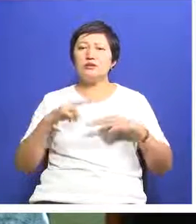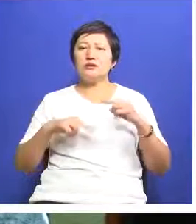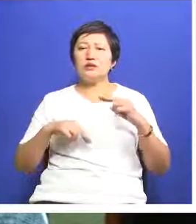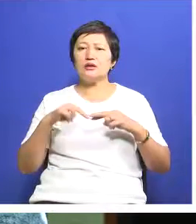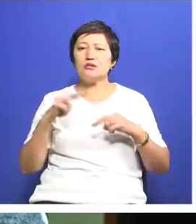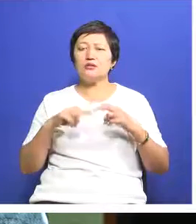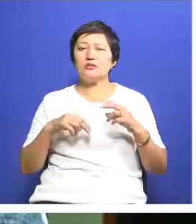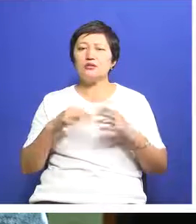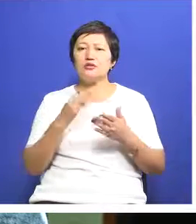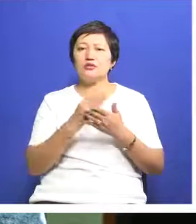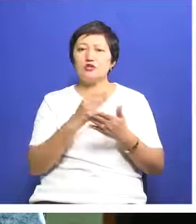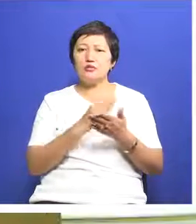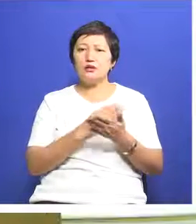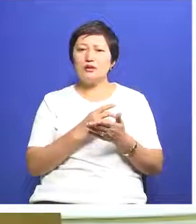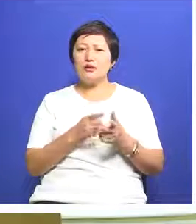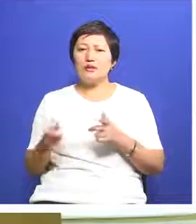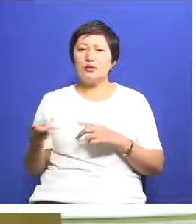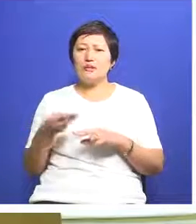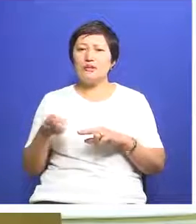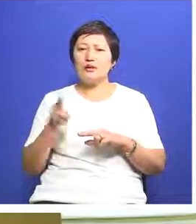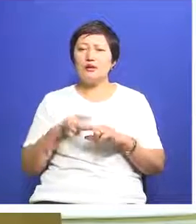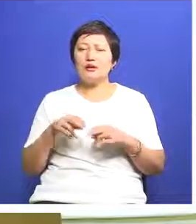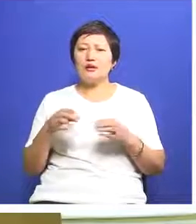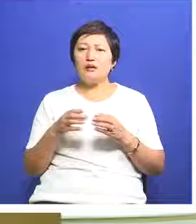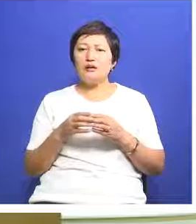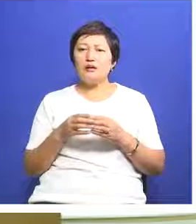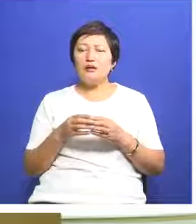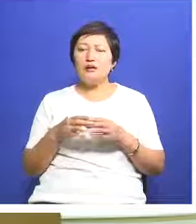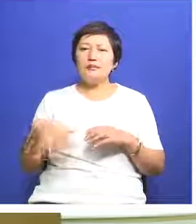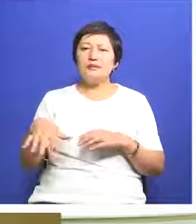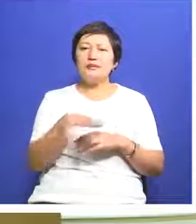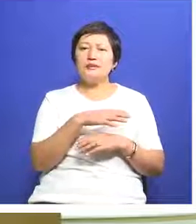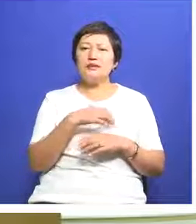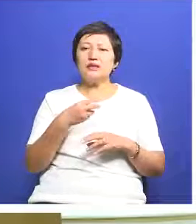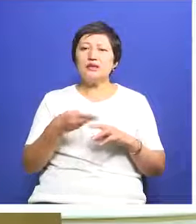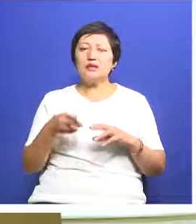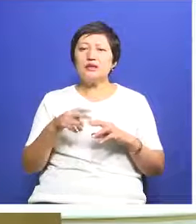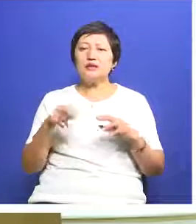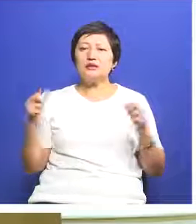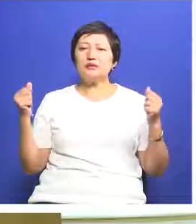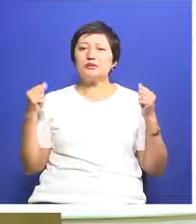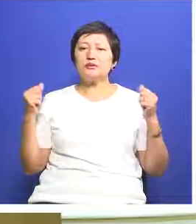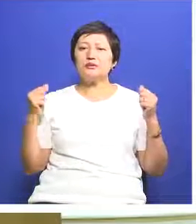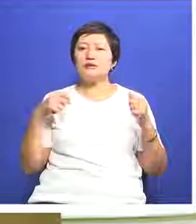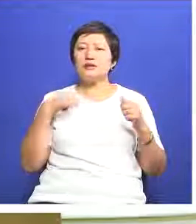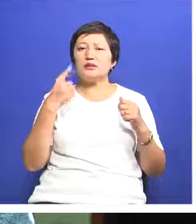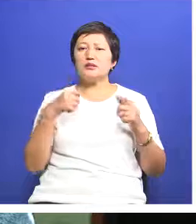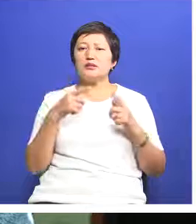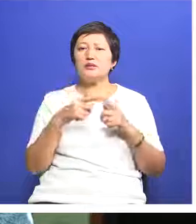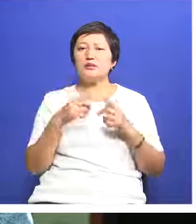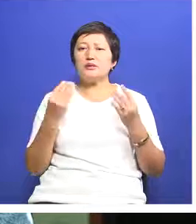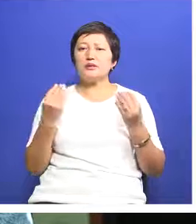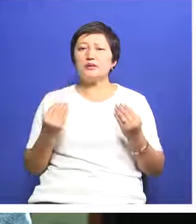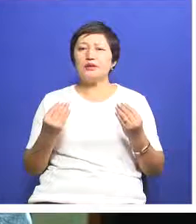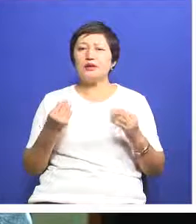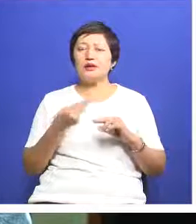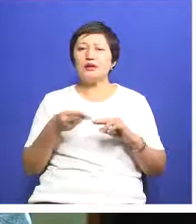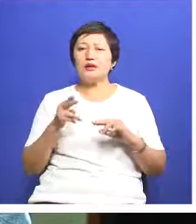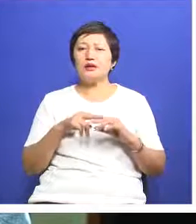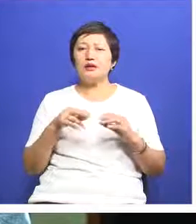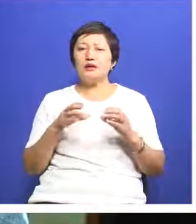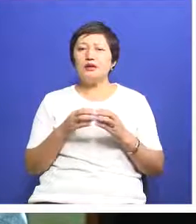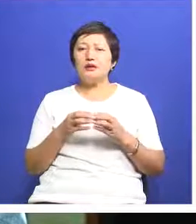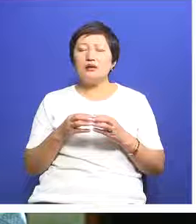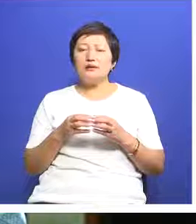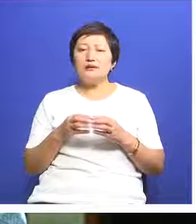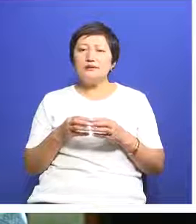үшін жоспарлар бар ма түзілген? Біз енді спорт нысандары болғанда бізде бүгінгі таңға